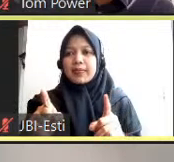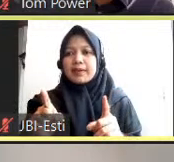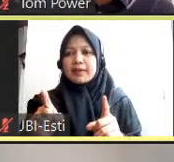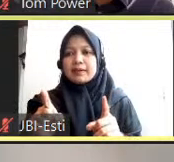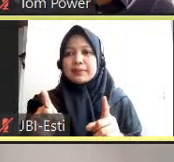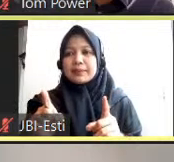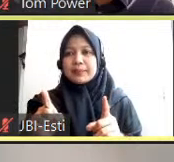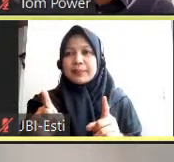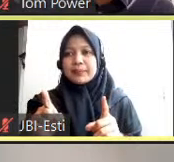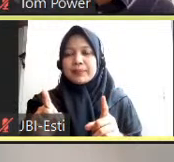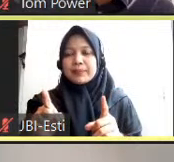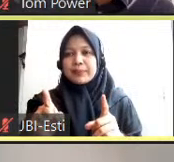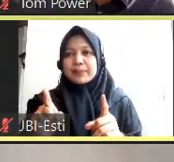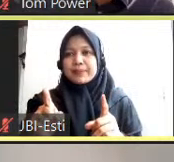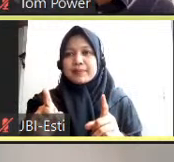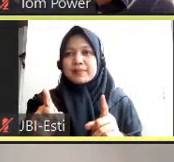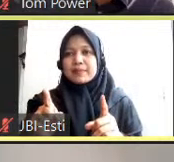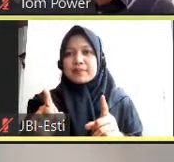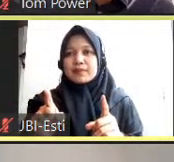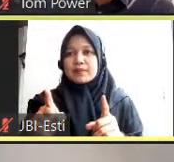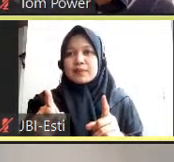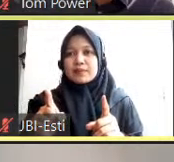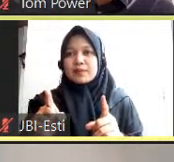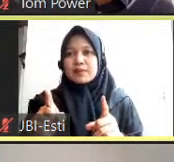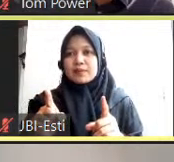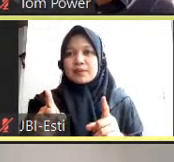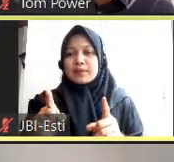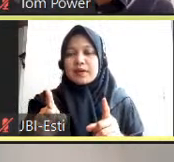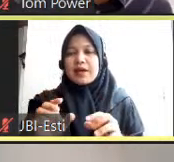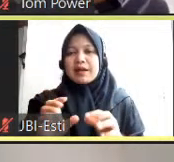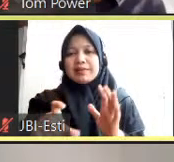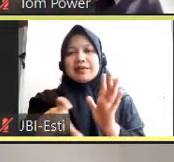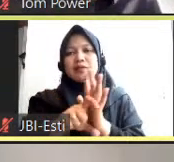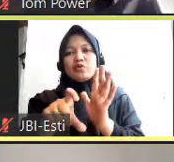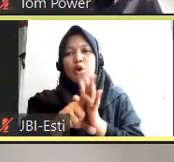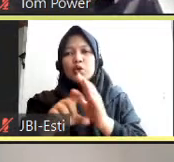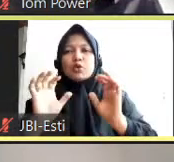banyak sekali contoh bagaimana sosial media juga menjadi